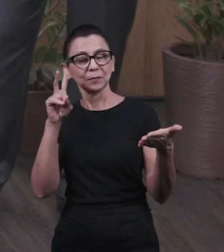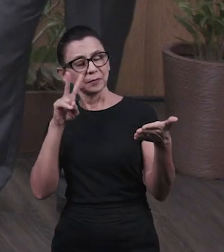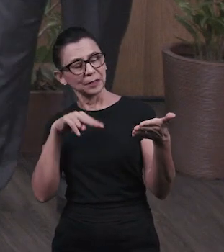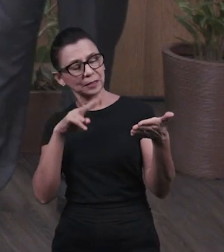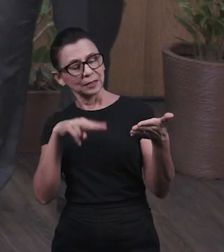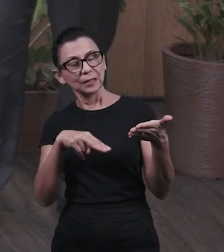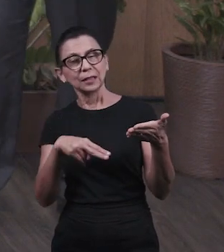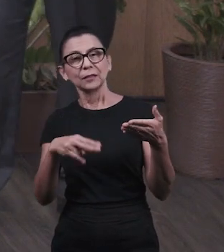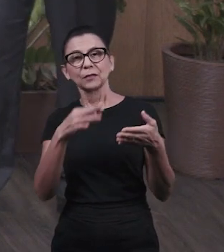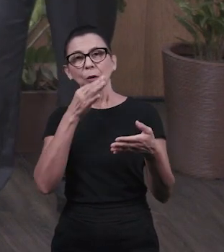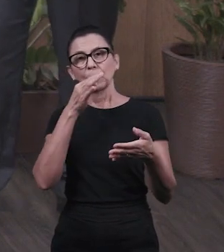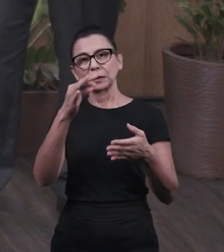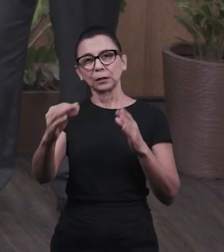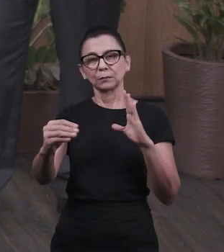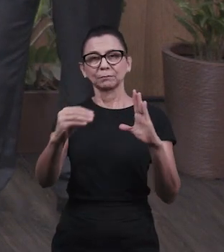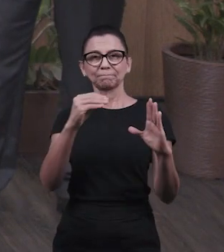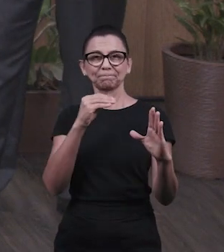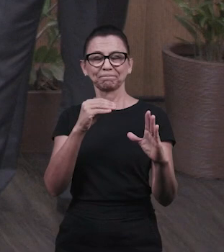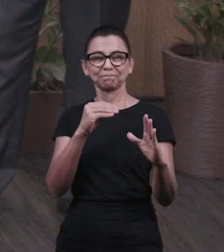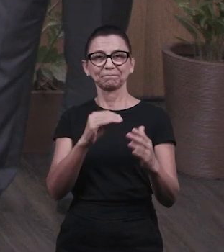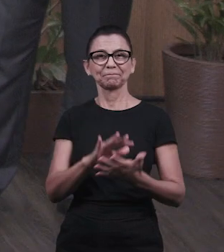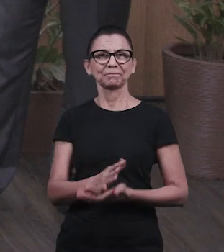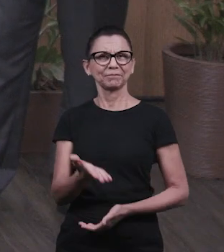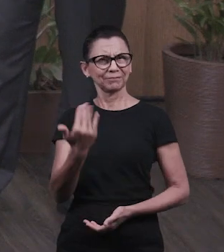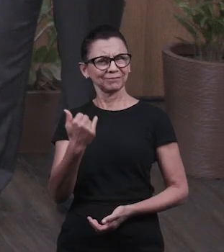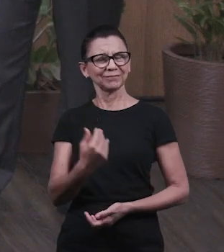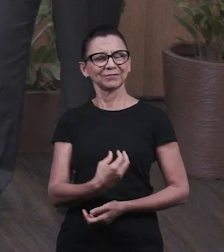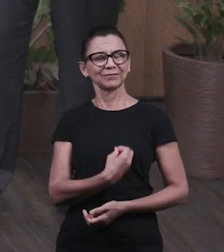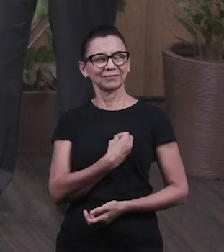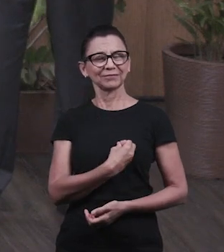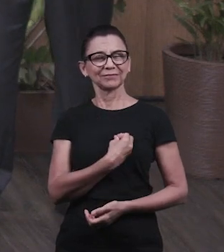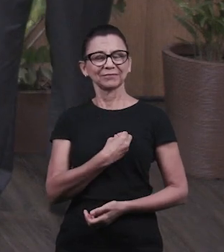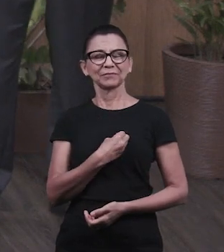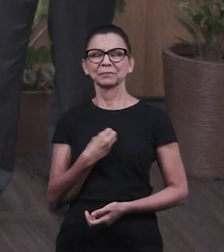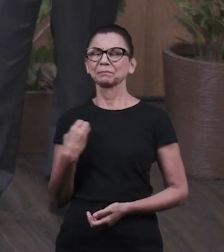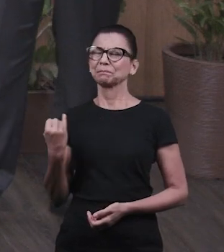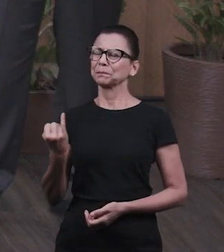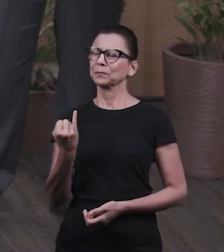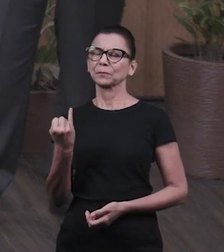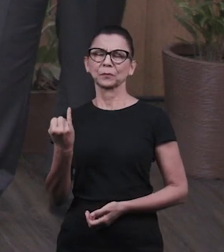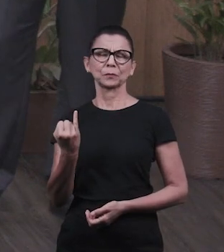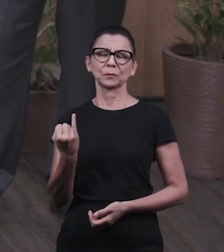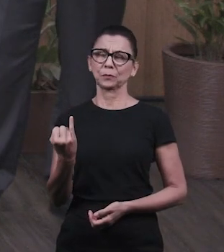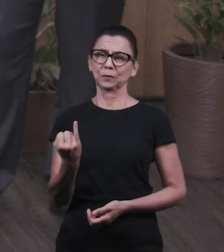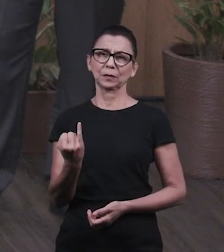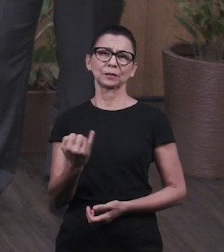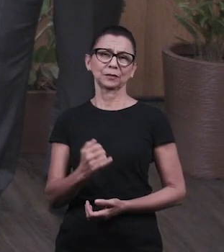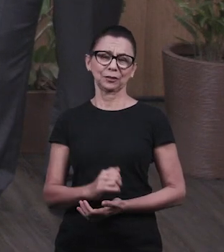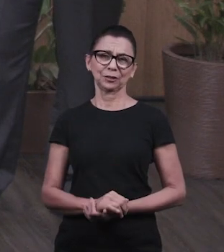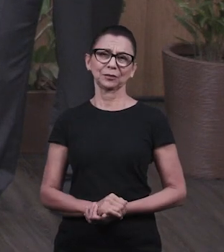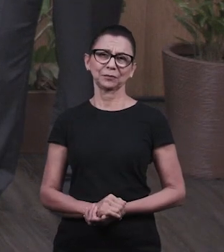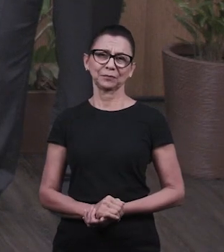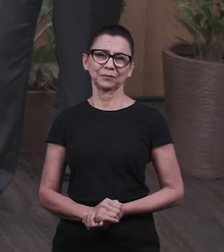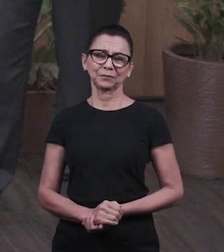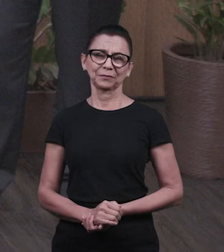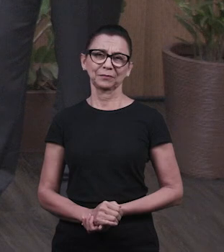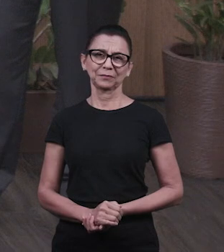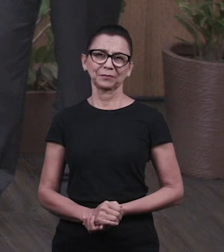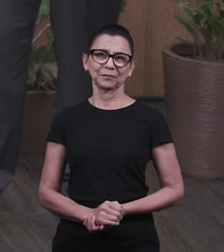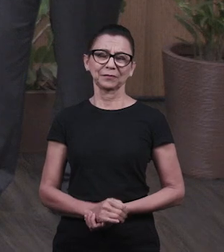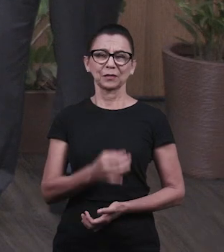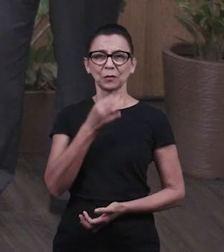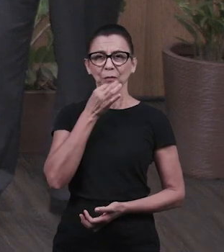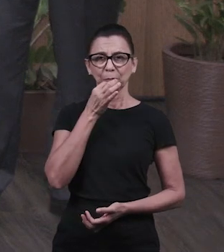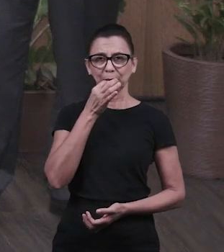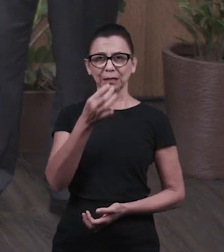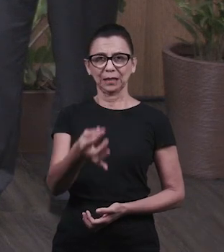нам ваше послание. Участвуйте, братья, сестры, пишите нам, очень важно ваше участие, ваши